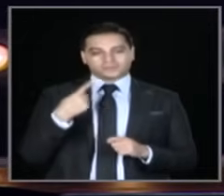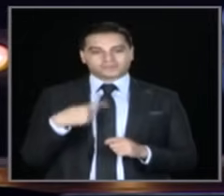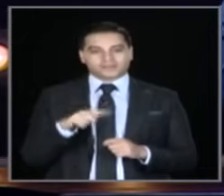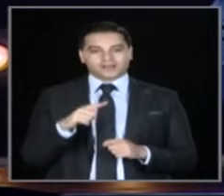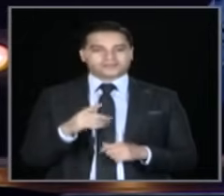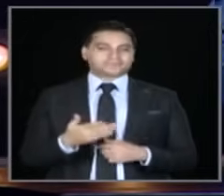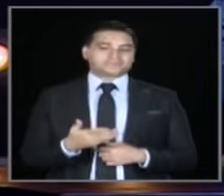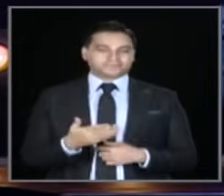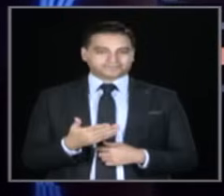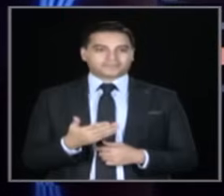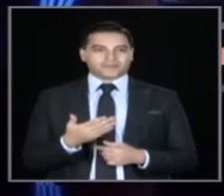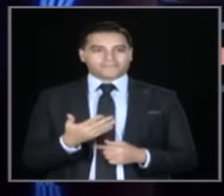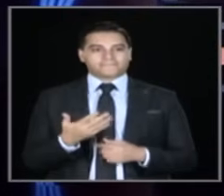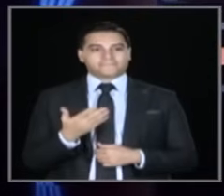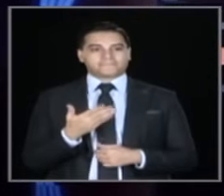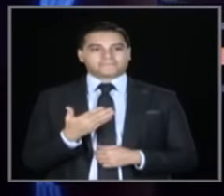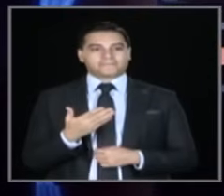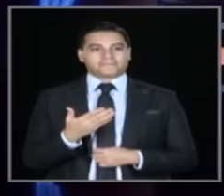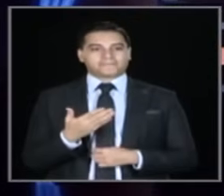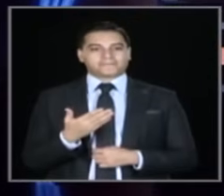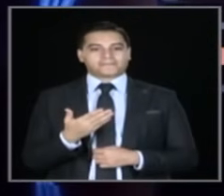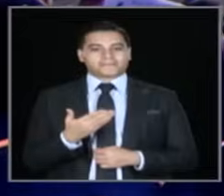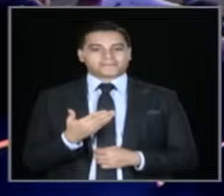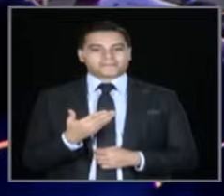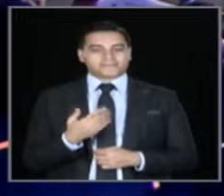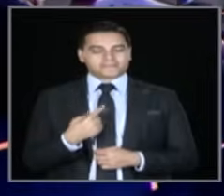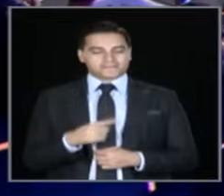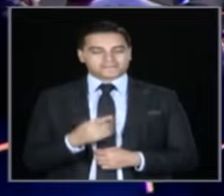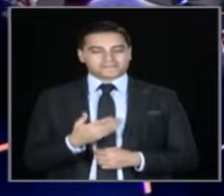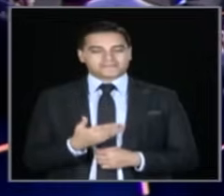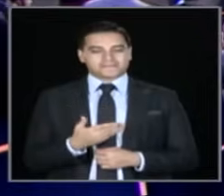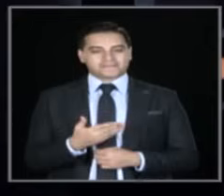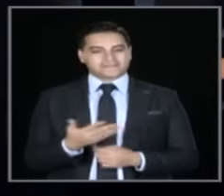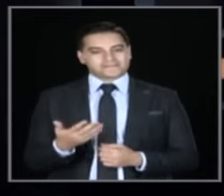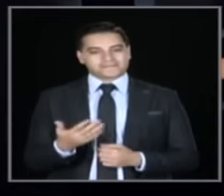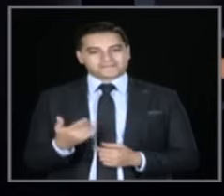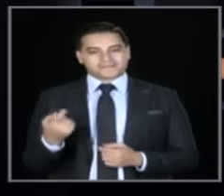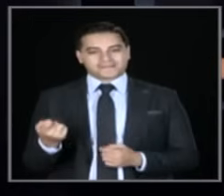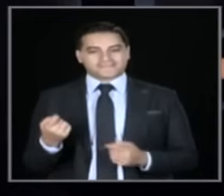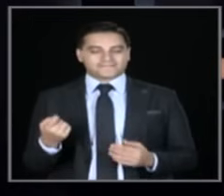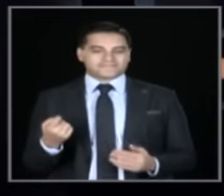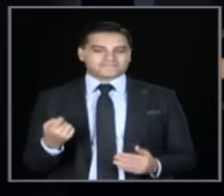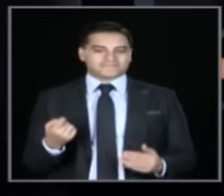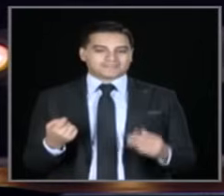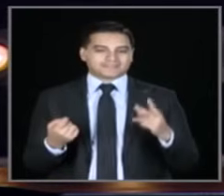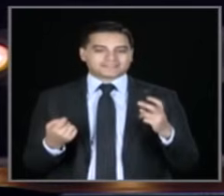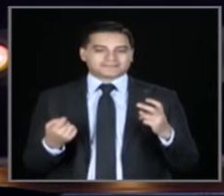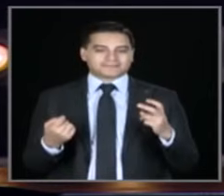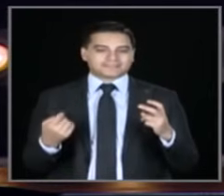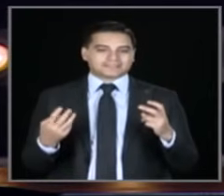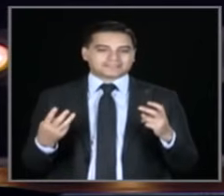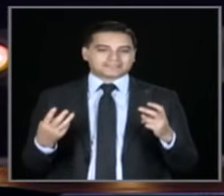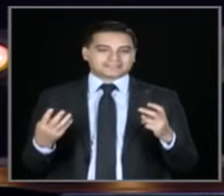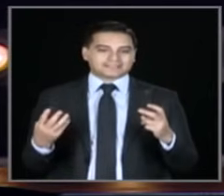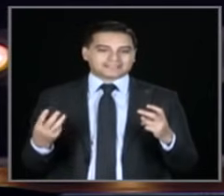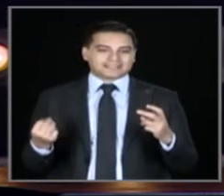ميرنا محسن، 10 نقاط، 70 كوميكس، جلادييترز مفيش ولا سؤال تجاوب في